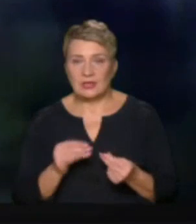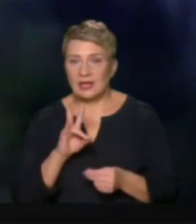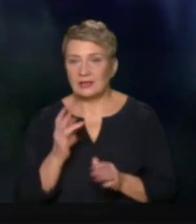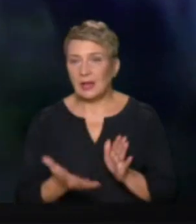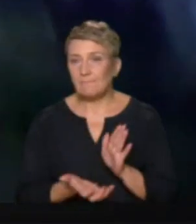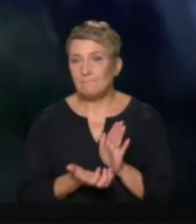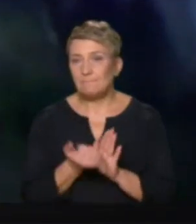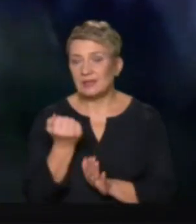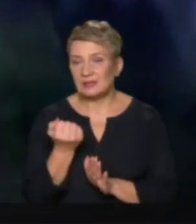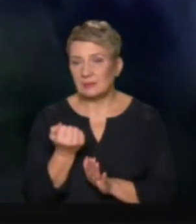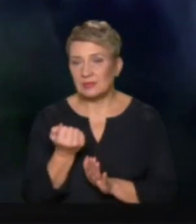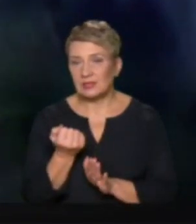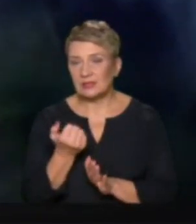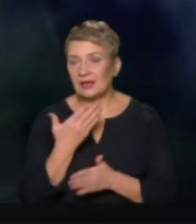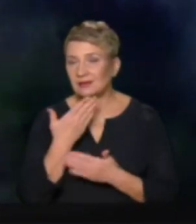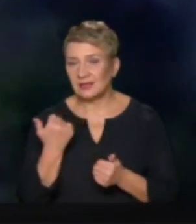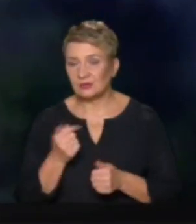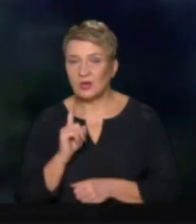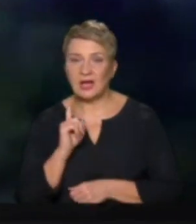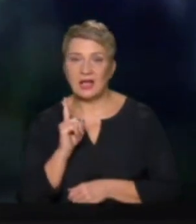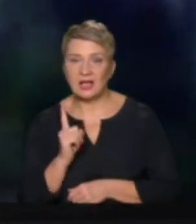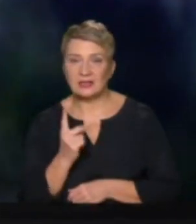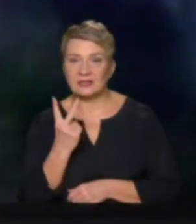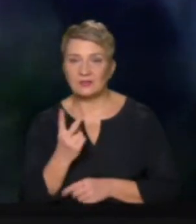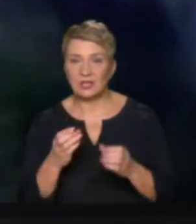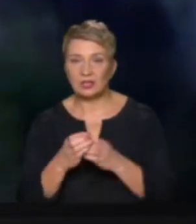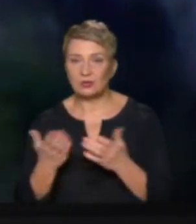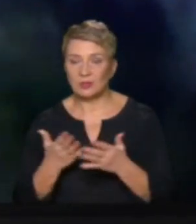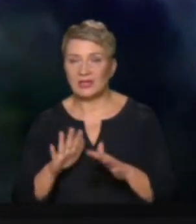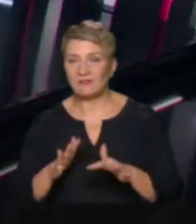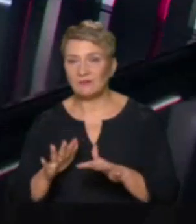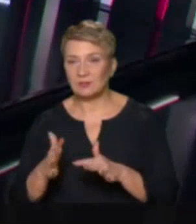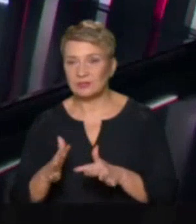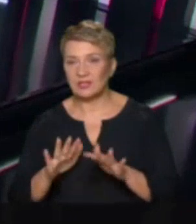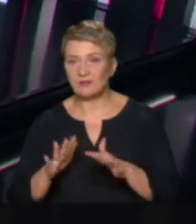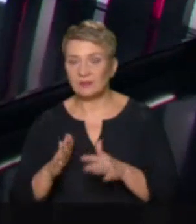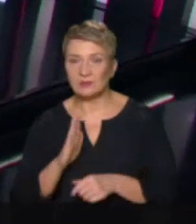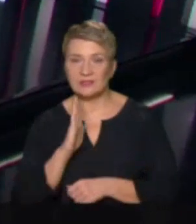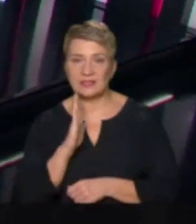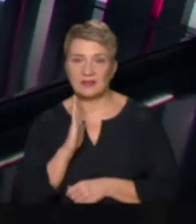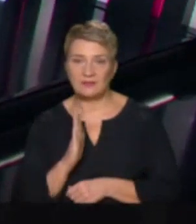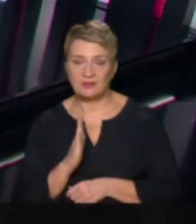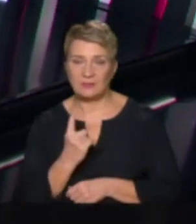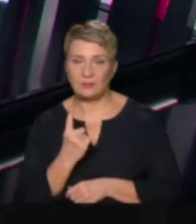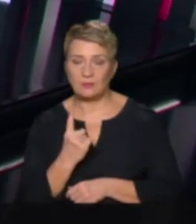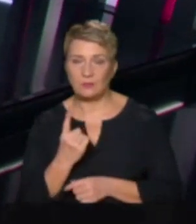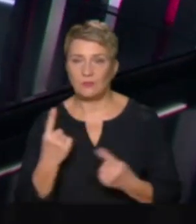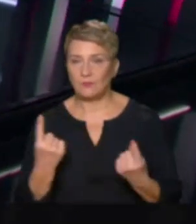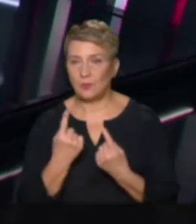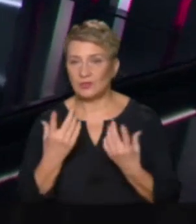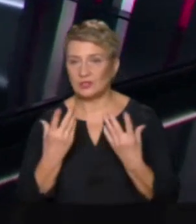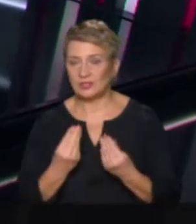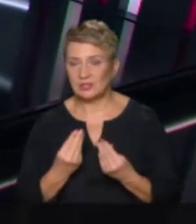не закладало, але ті дві групи, які вже відбулися, вони відбувалися в будній день, і ми розуміємо, що це не